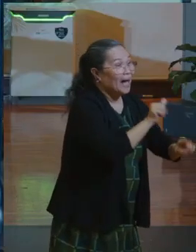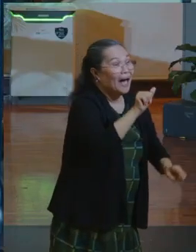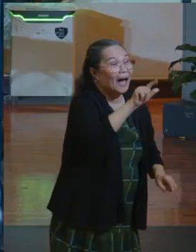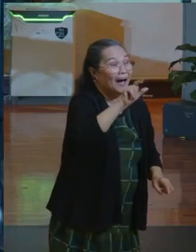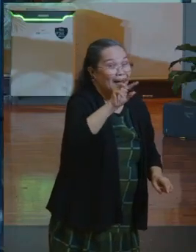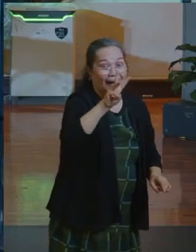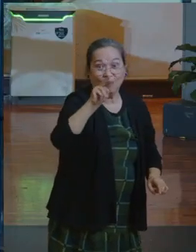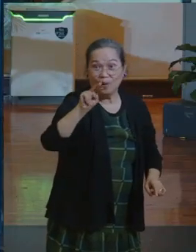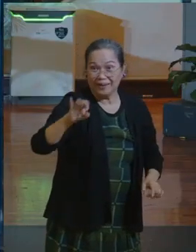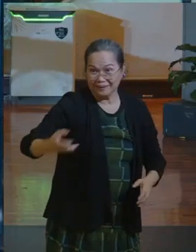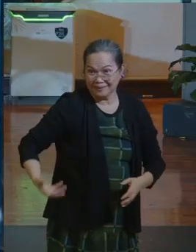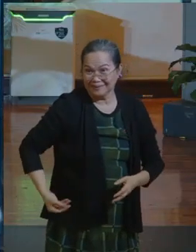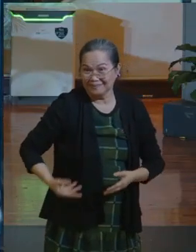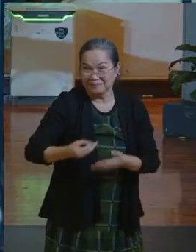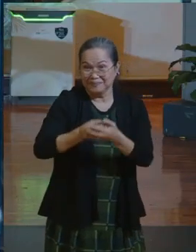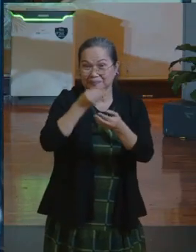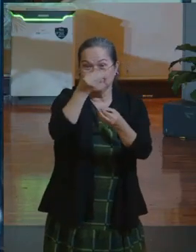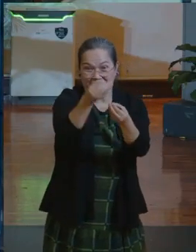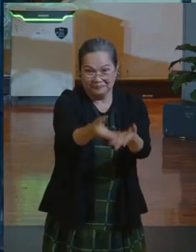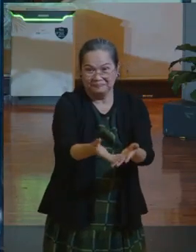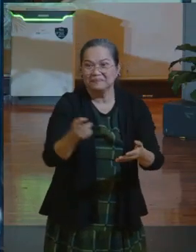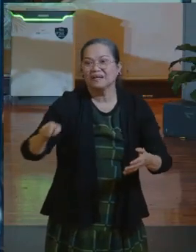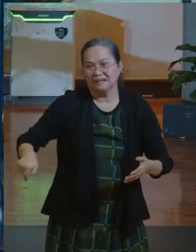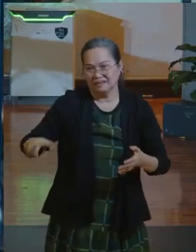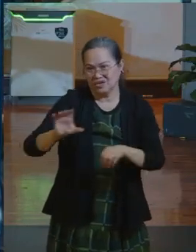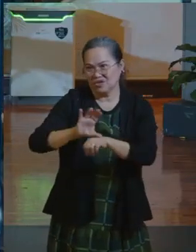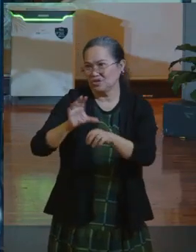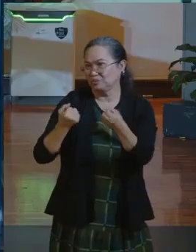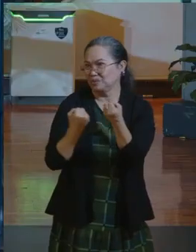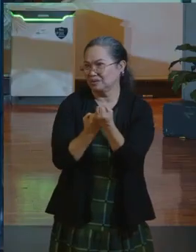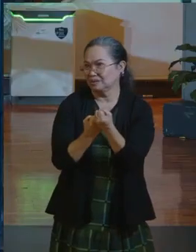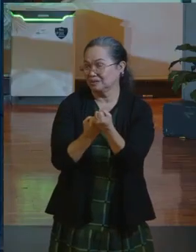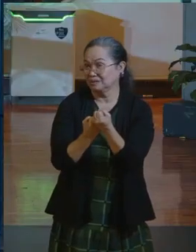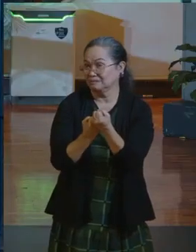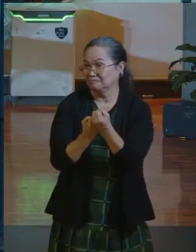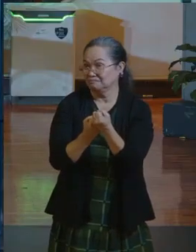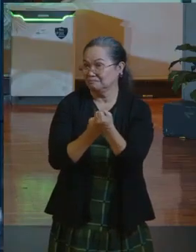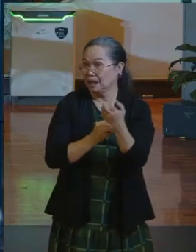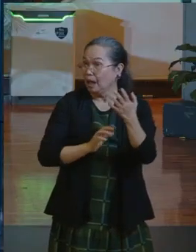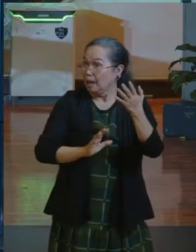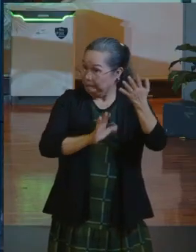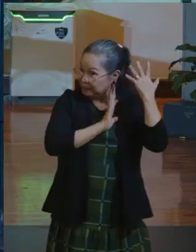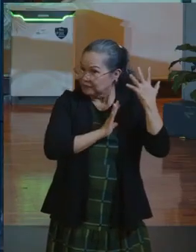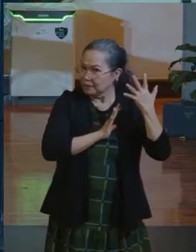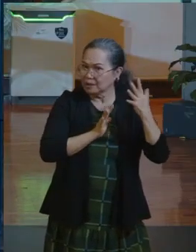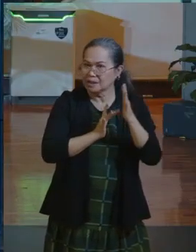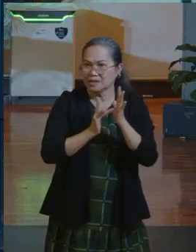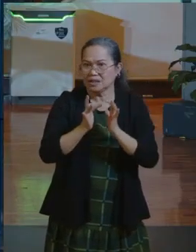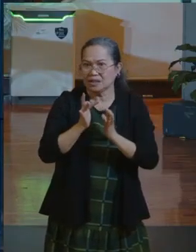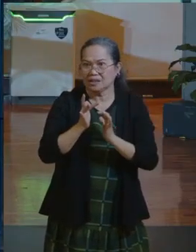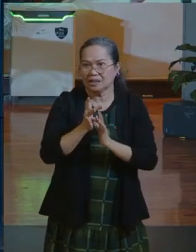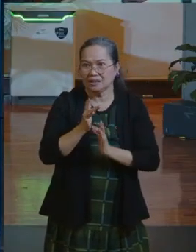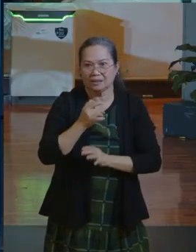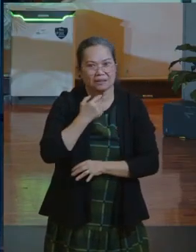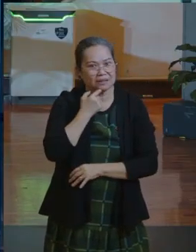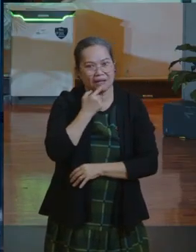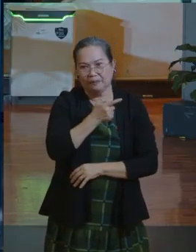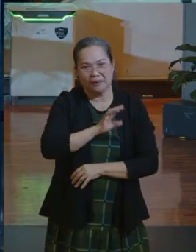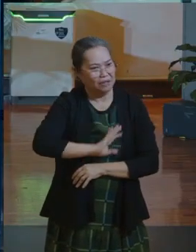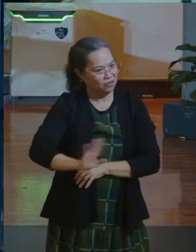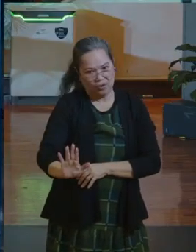Lahat ng pangangailangan nila ay binibigay natin. Nung panahon na yun, sabi ni Jesus, hindi, sa akin lang manggagaling lahat.